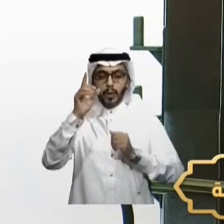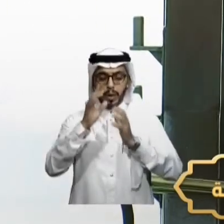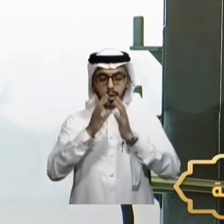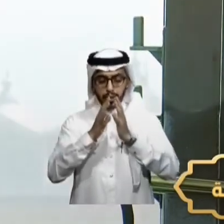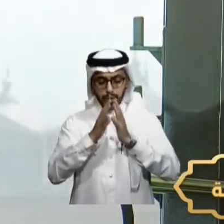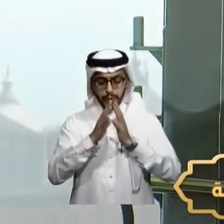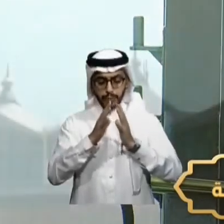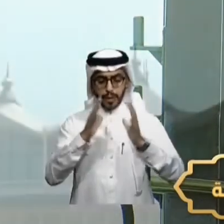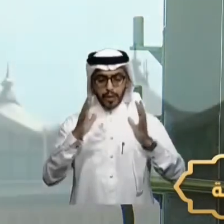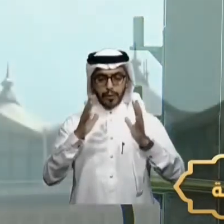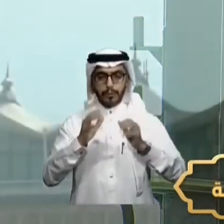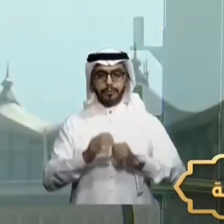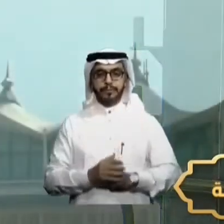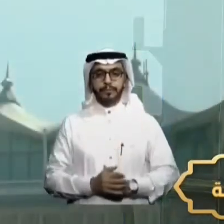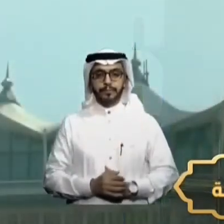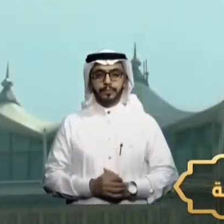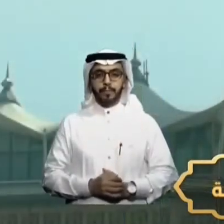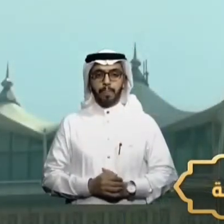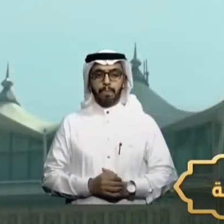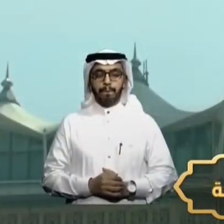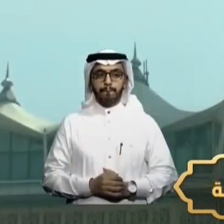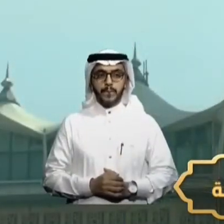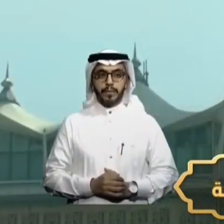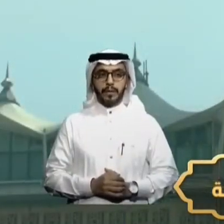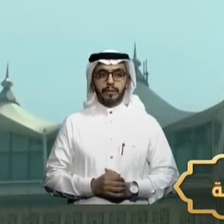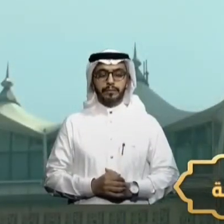الله أكبر،